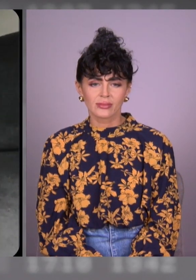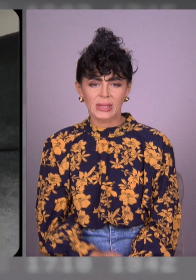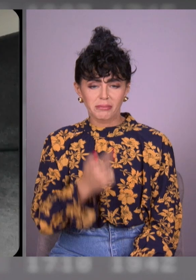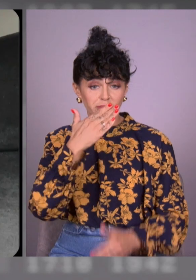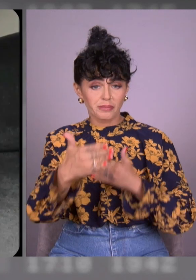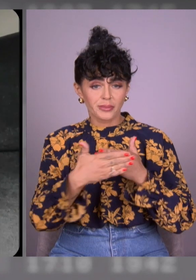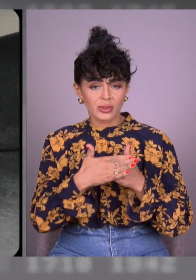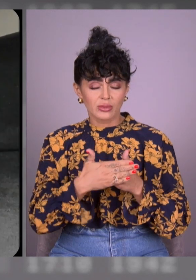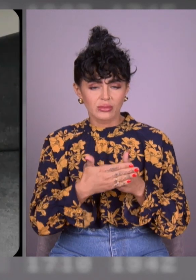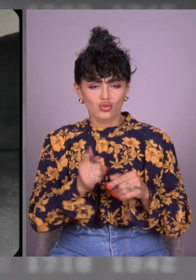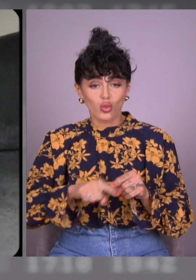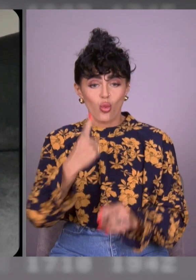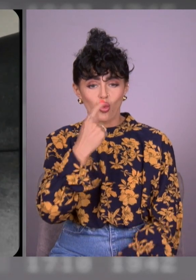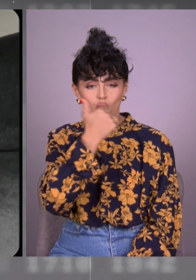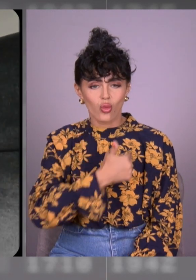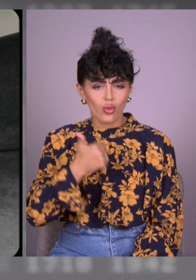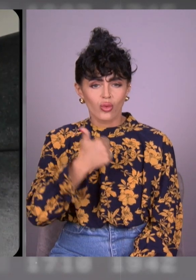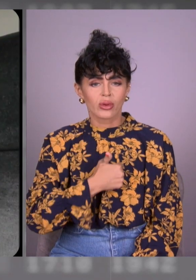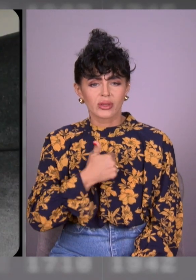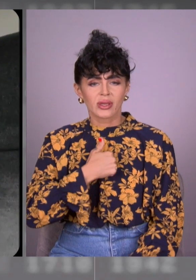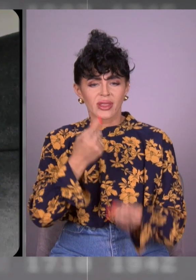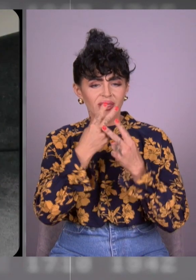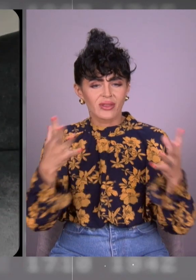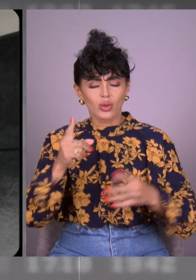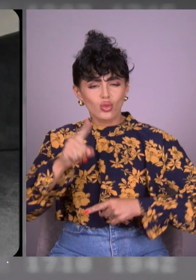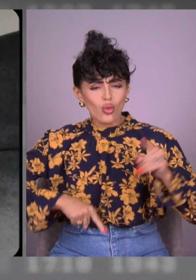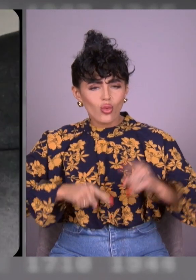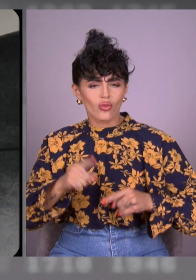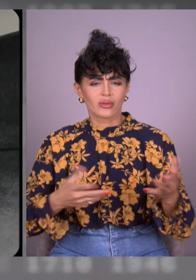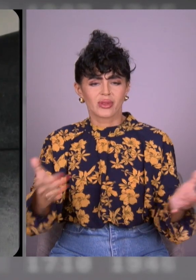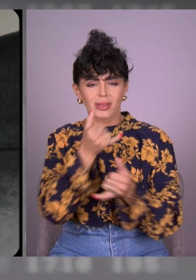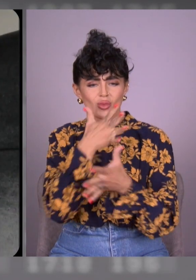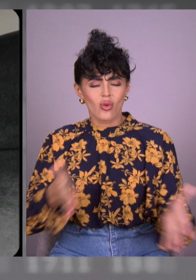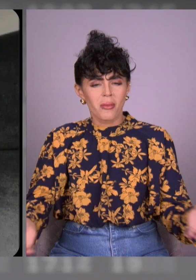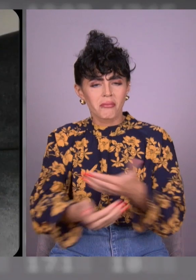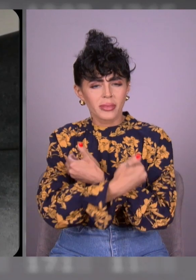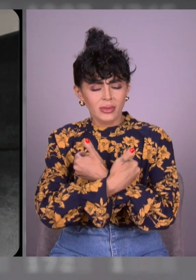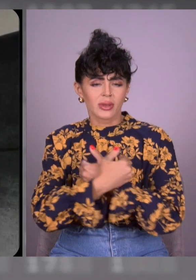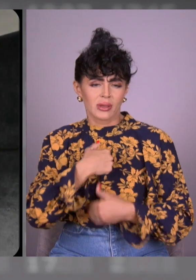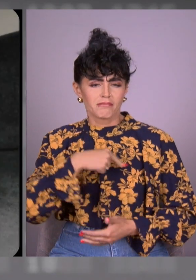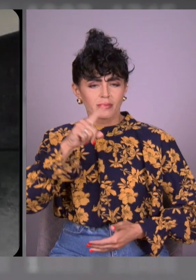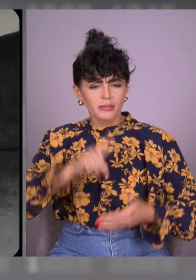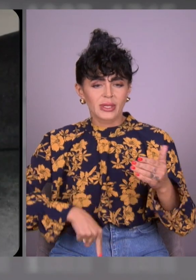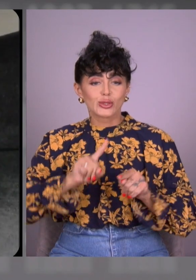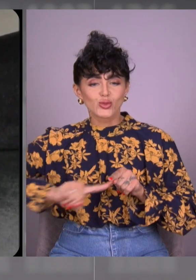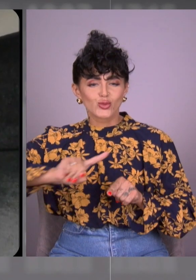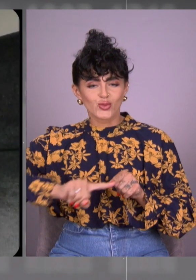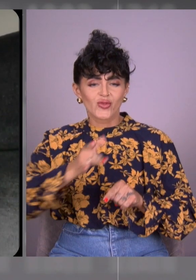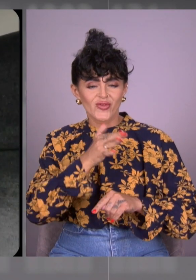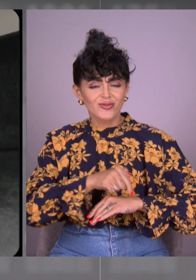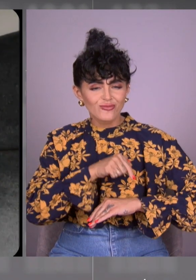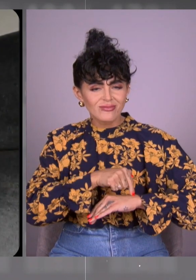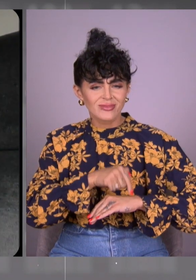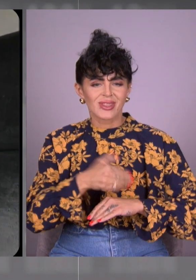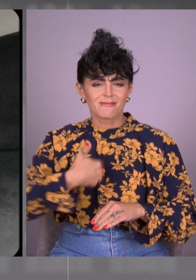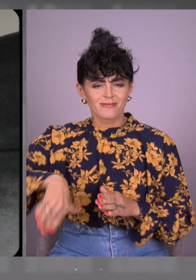рік діти не бачили нікого, зроби, чи нікого не могли обійняти. І сподіваюся, що найближчим часом це все у